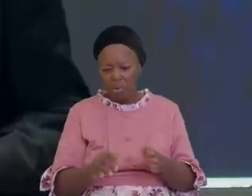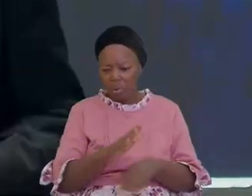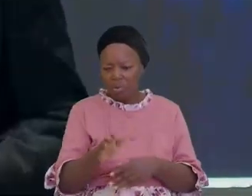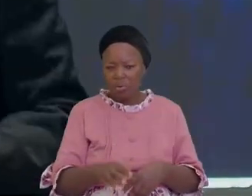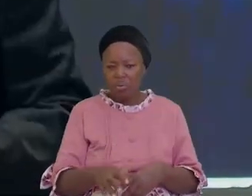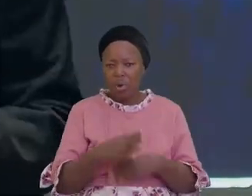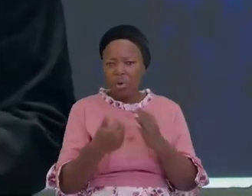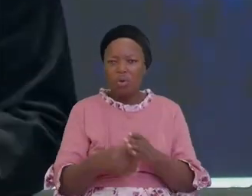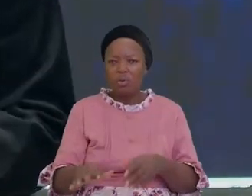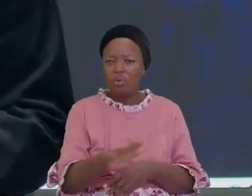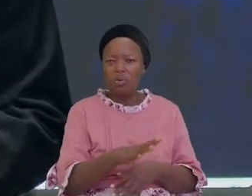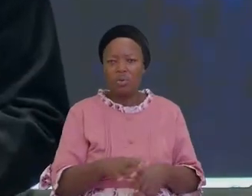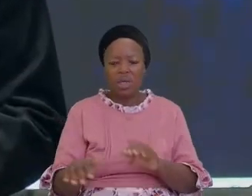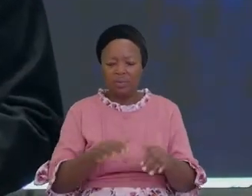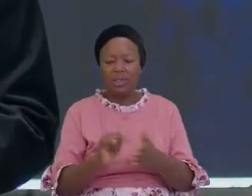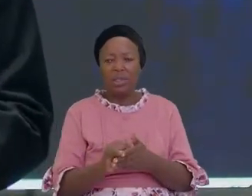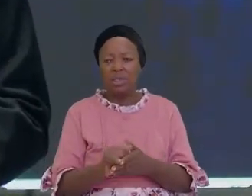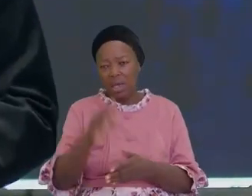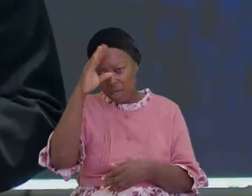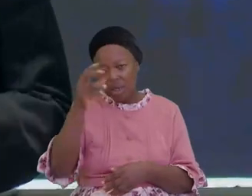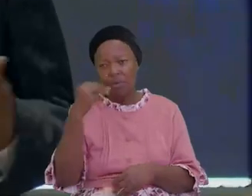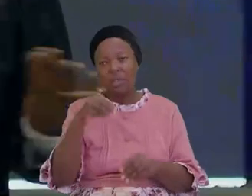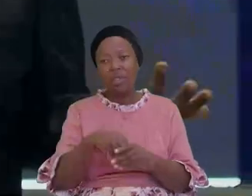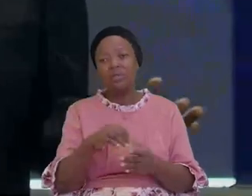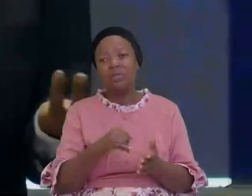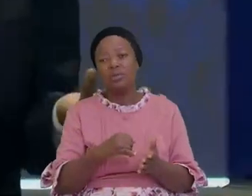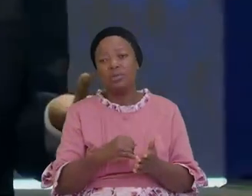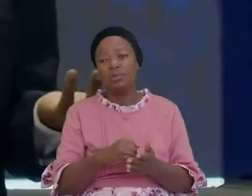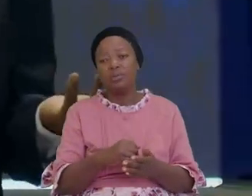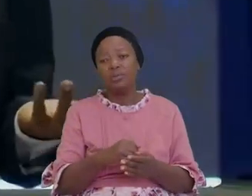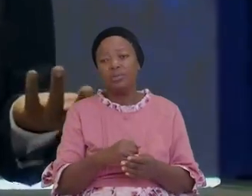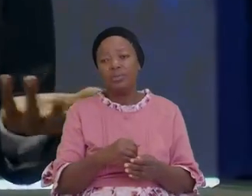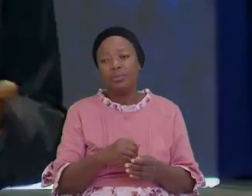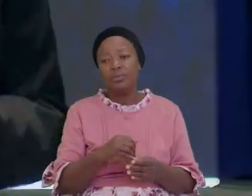Mais tout d'un coup, je me suis rendu compte que ces activités dans lesquelles je m'engageais,